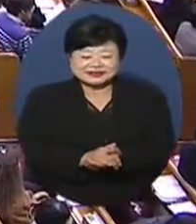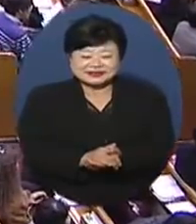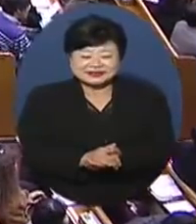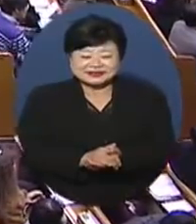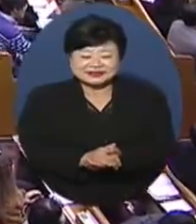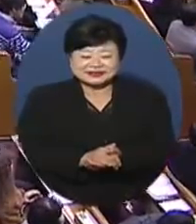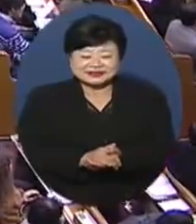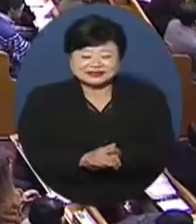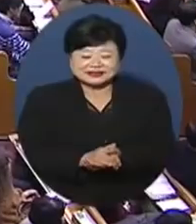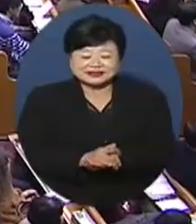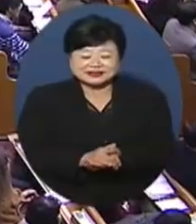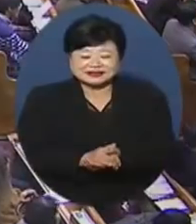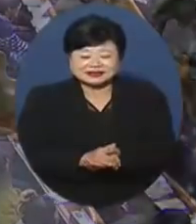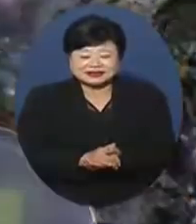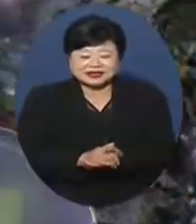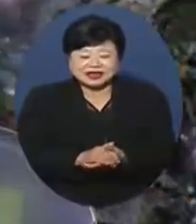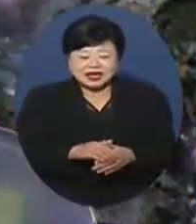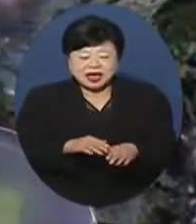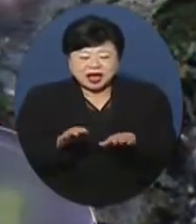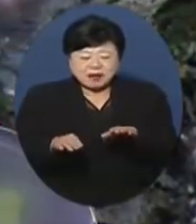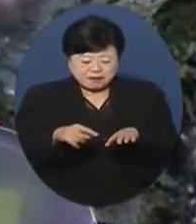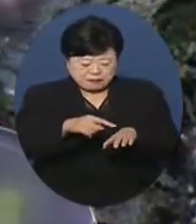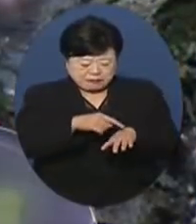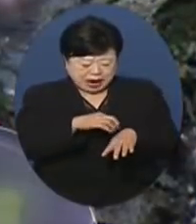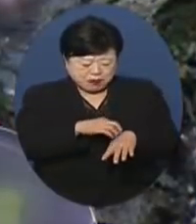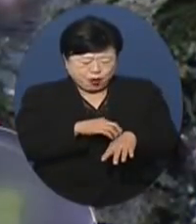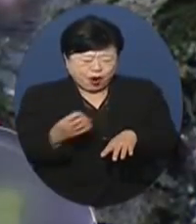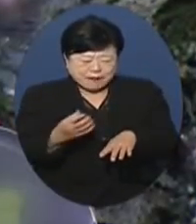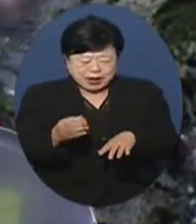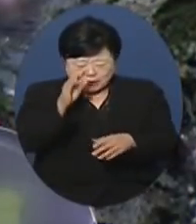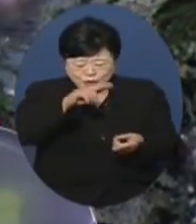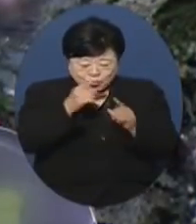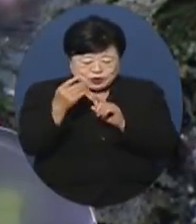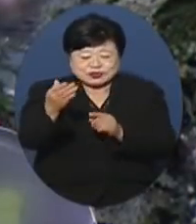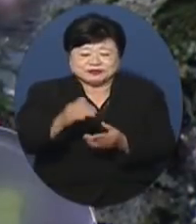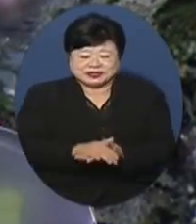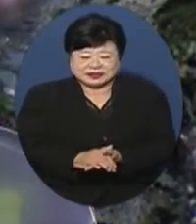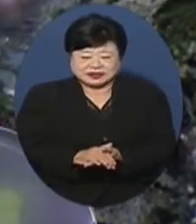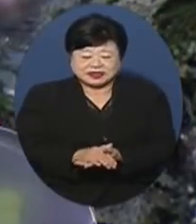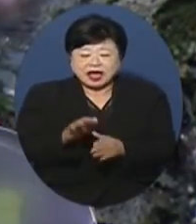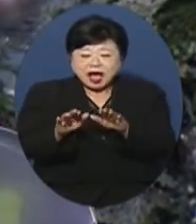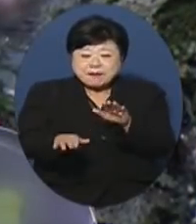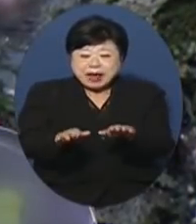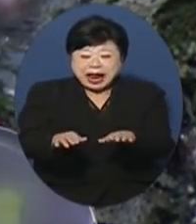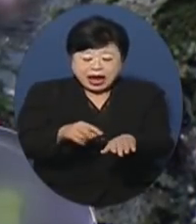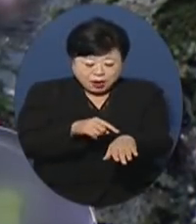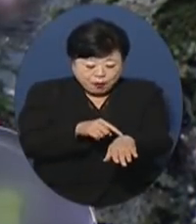발목을 다쳐가지고 고생을 많이 하는 사람인데 발목을 다쳐